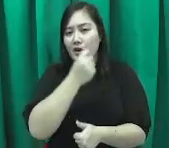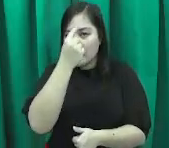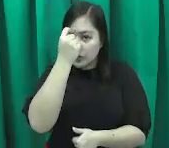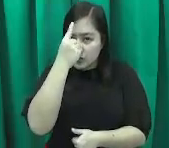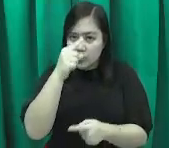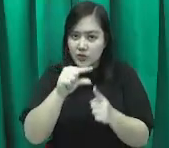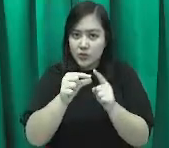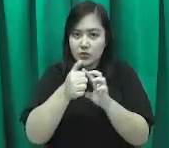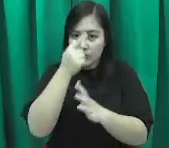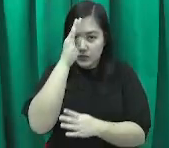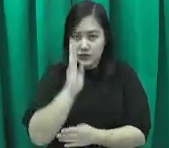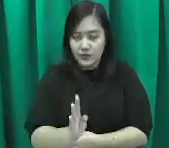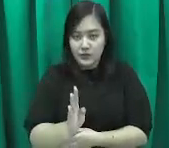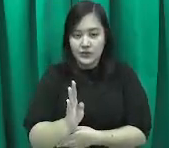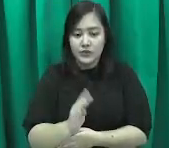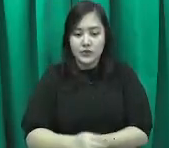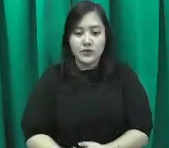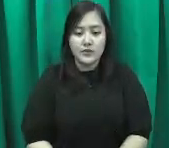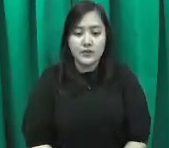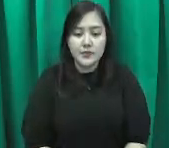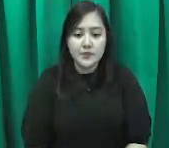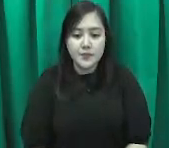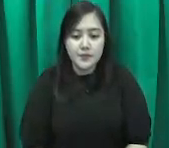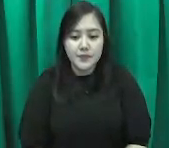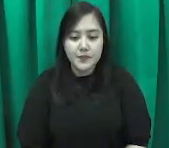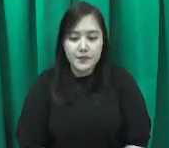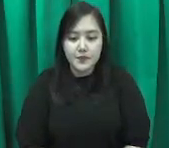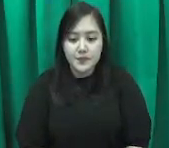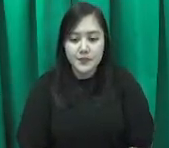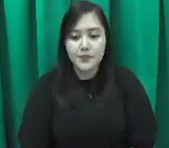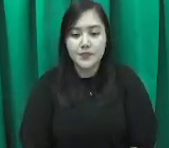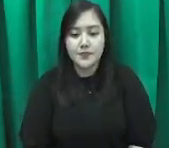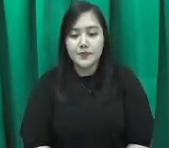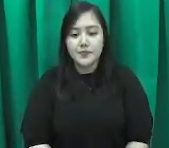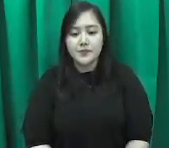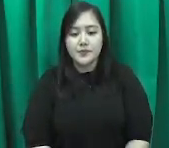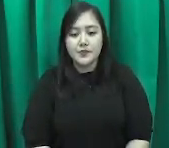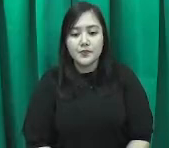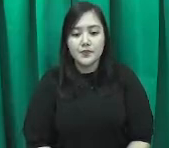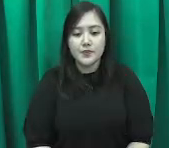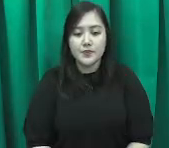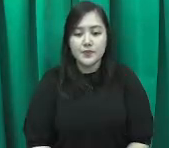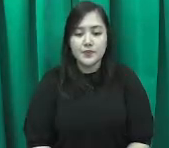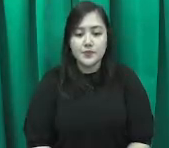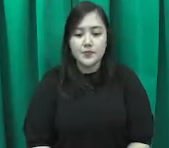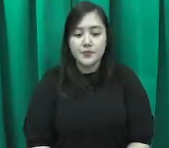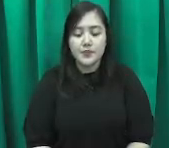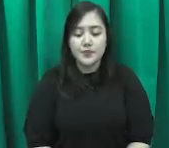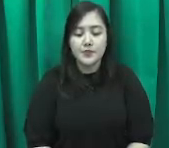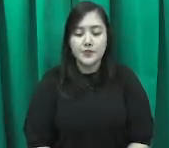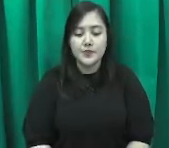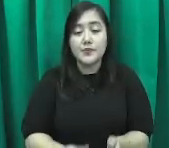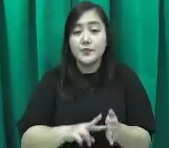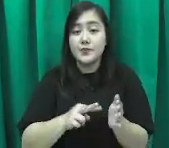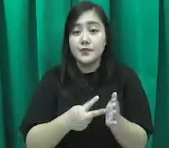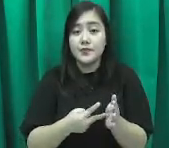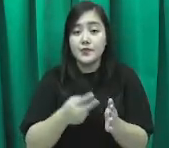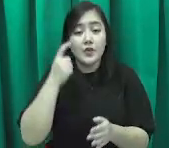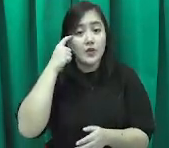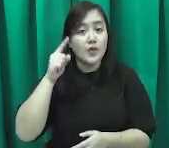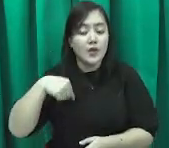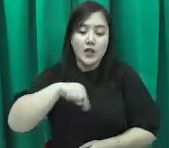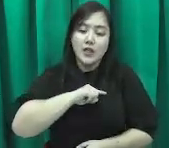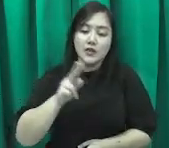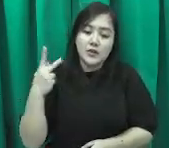Diyos. Kaya napakaganda na meron tayong church. So, it means, para magkaroon tayo ng magandang relationship